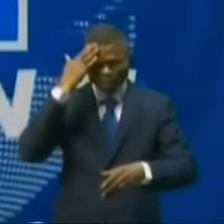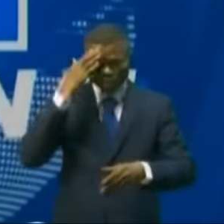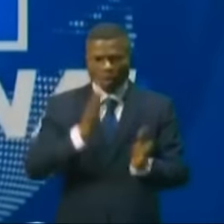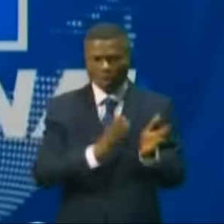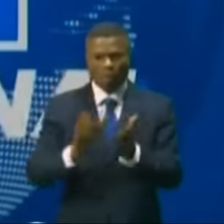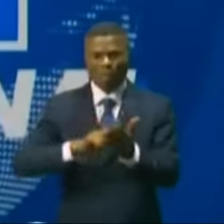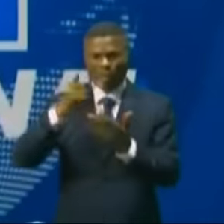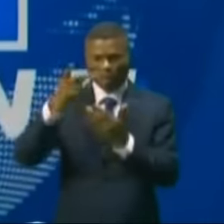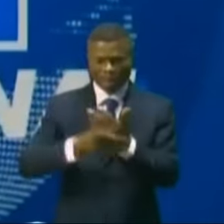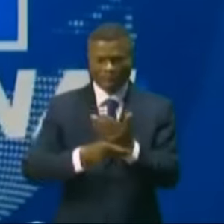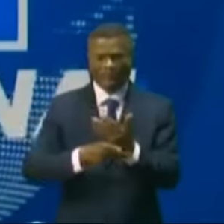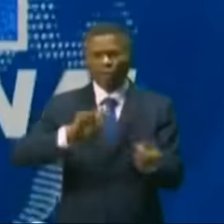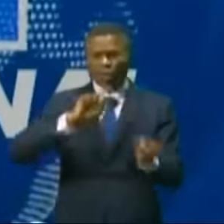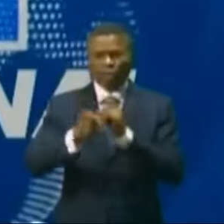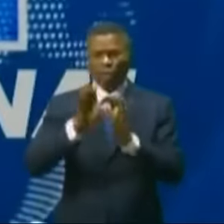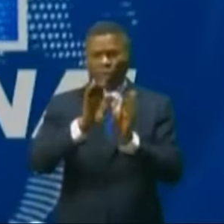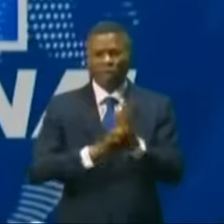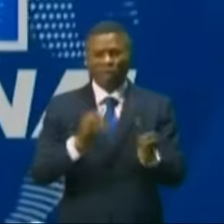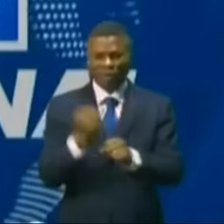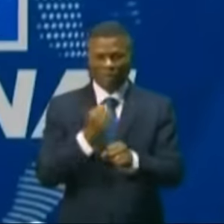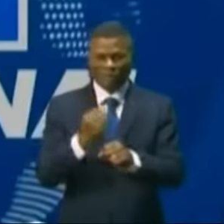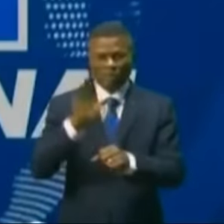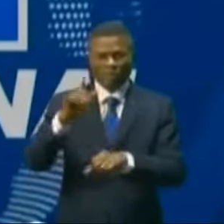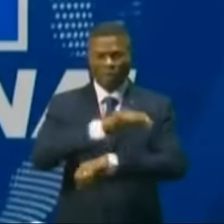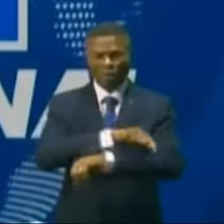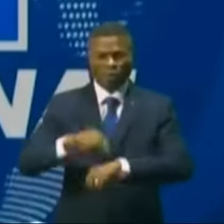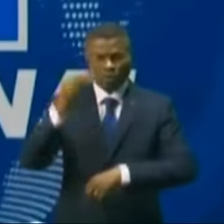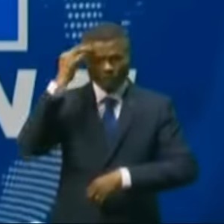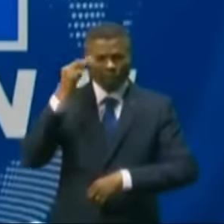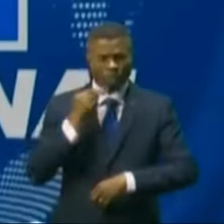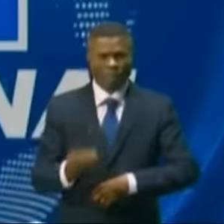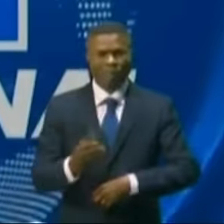pour l'amélioration des conditions de travail. Cédric Kenina.